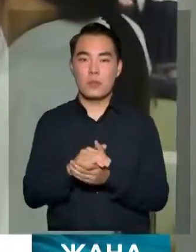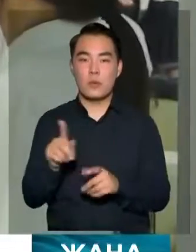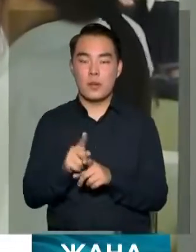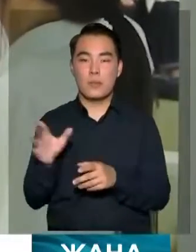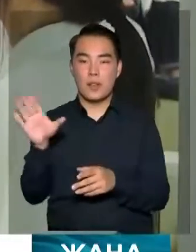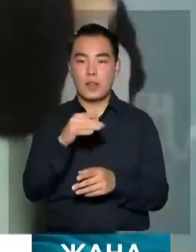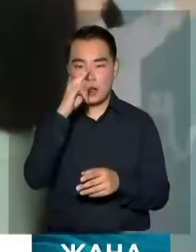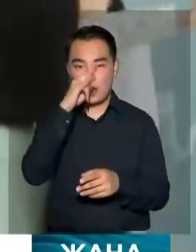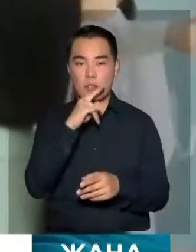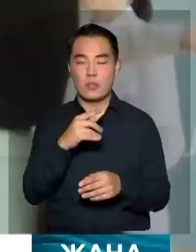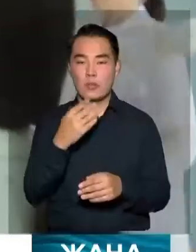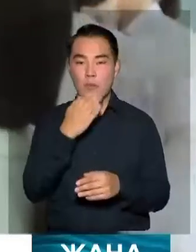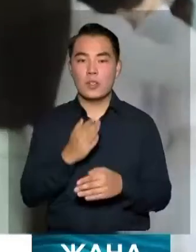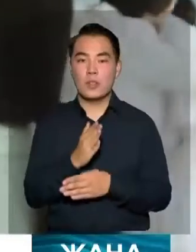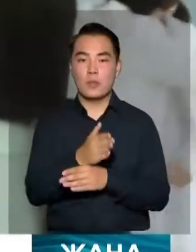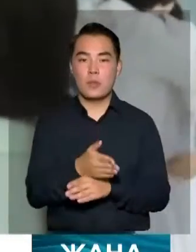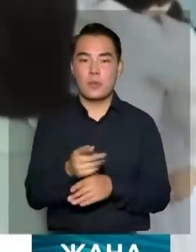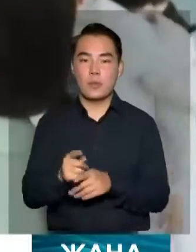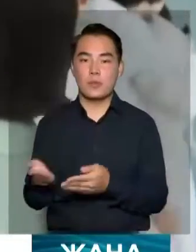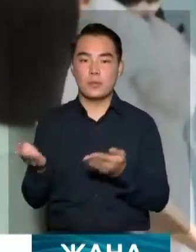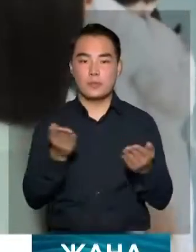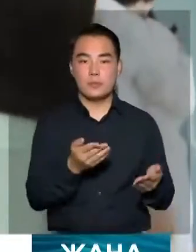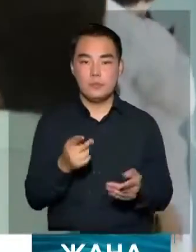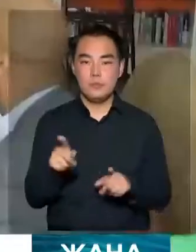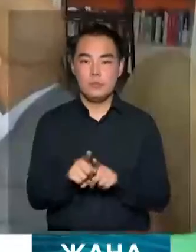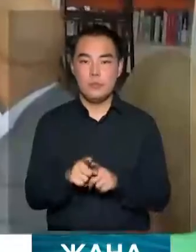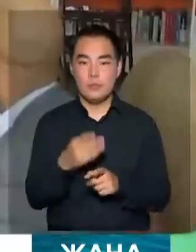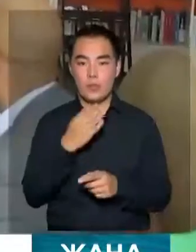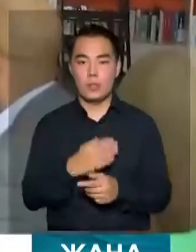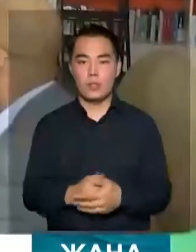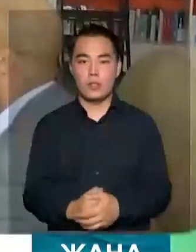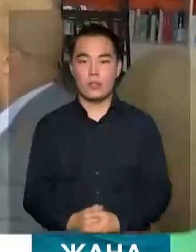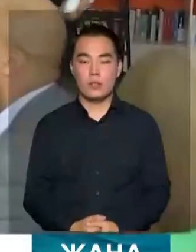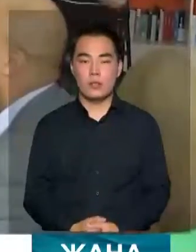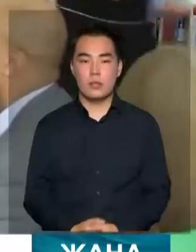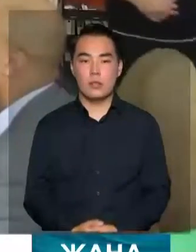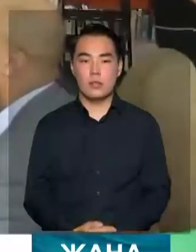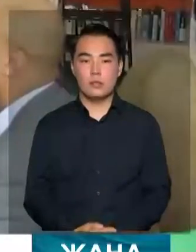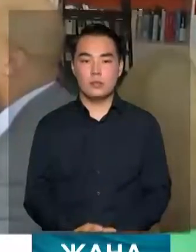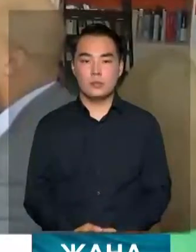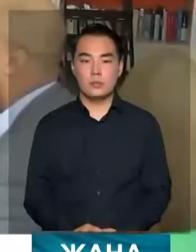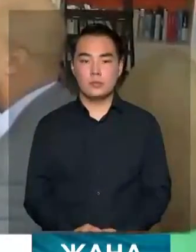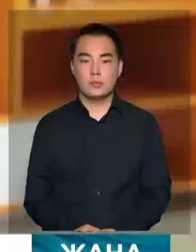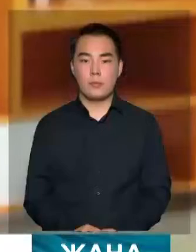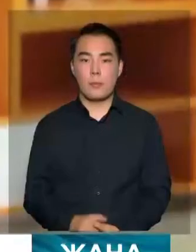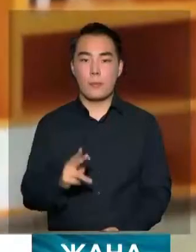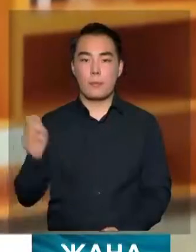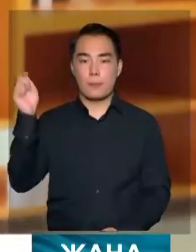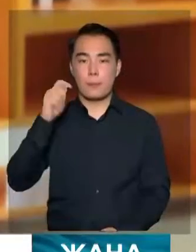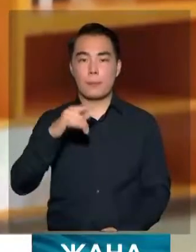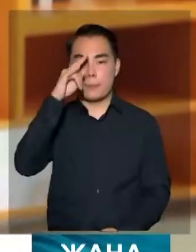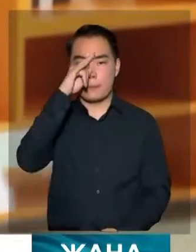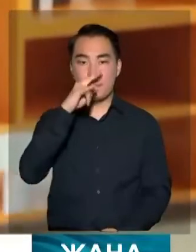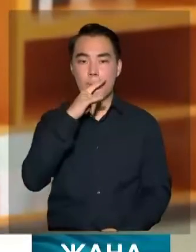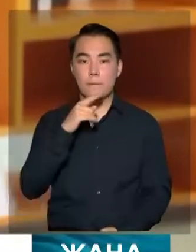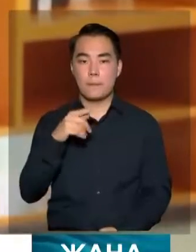штаттарда Қазақстан туралы ақпарат аз, сондықтан адамдар арасында біздің ел жөнінде қате түсініктер қалыптасқан. Мұнда келген соң америкалық қазақ елінің,